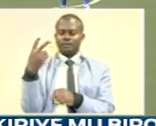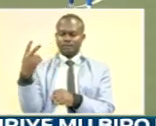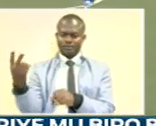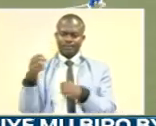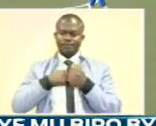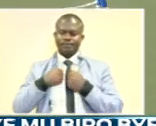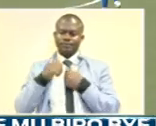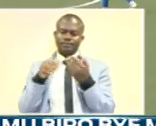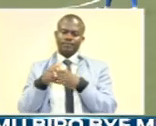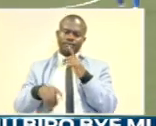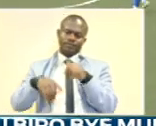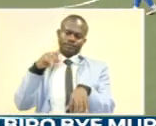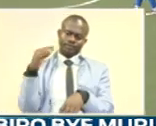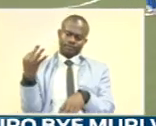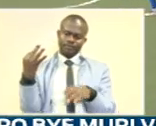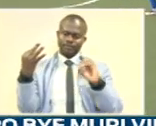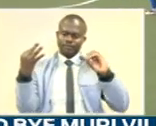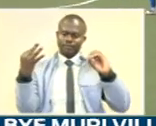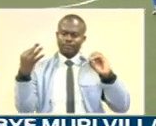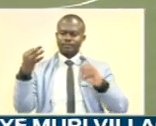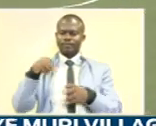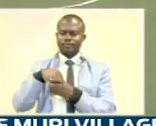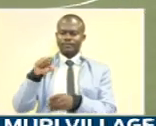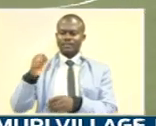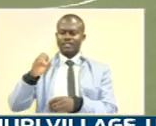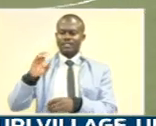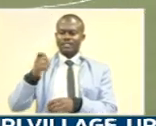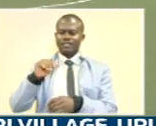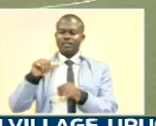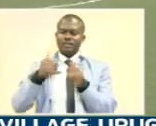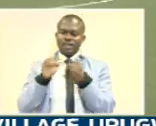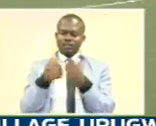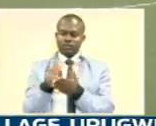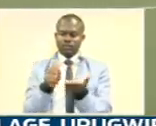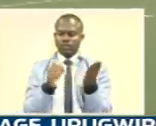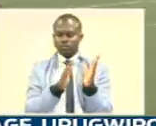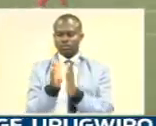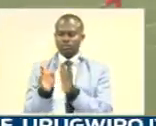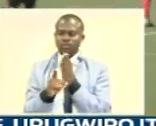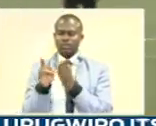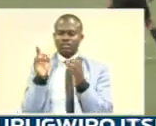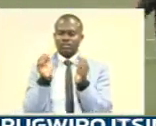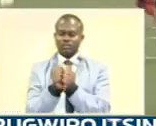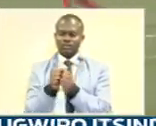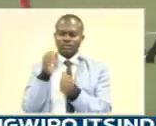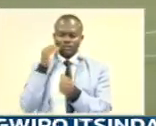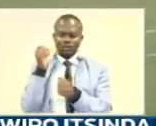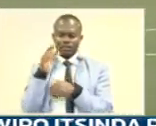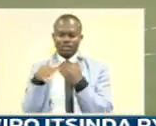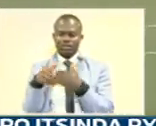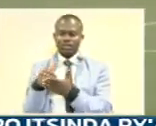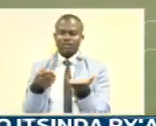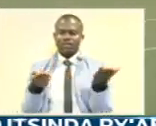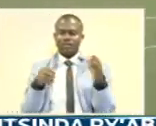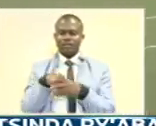U Rwanda rukaba rwatsinze ibitego bitatu ku busa muri Seychelles, naho umukino wo kwishyura uteganijwe ku itariki ya 10 uku kwezi. Umukino rero uzabera kuri